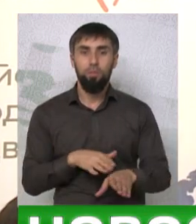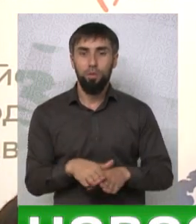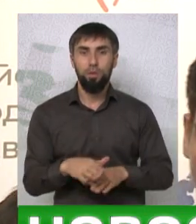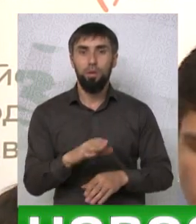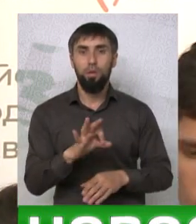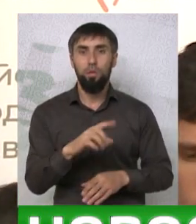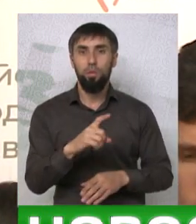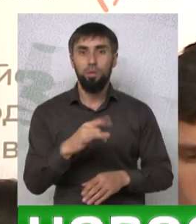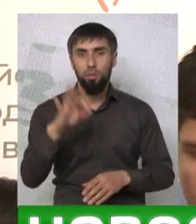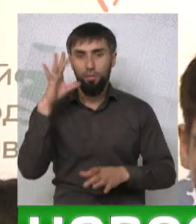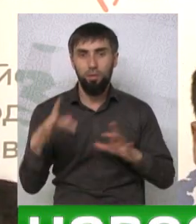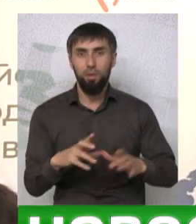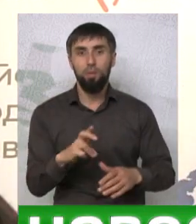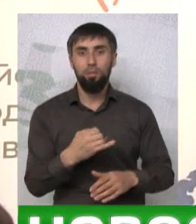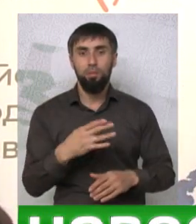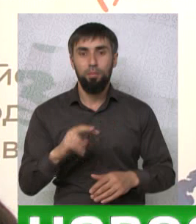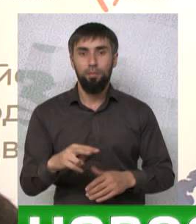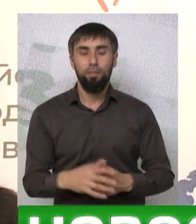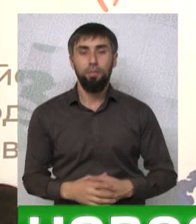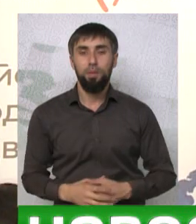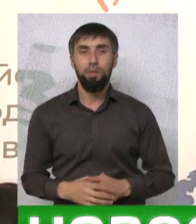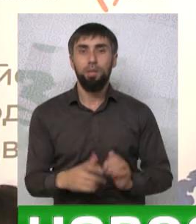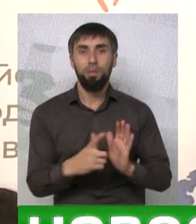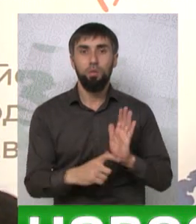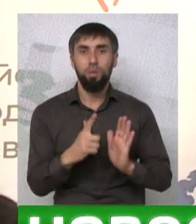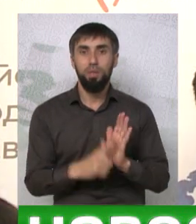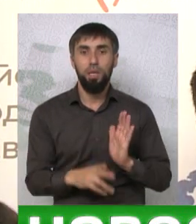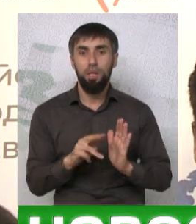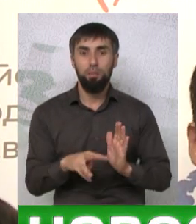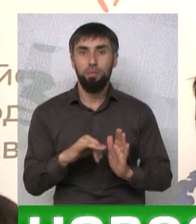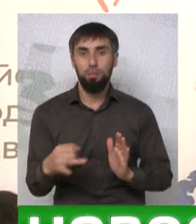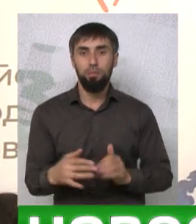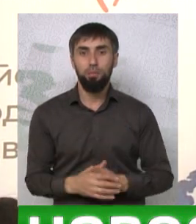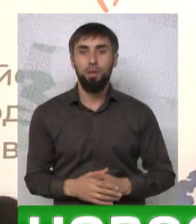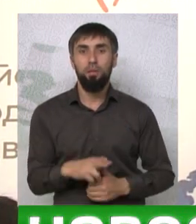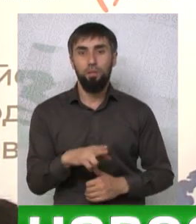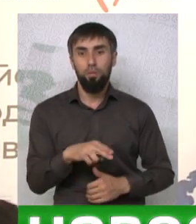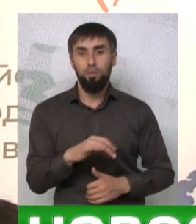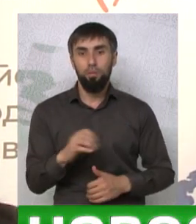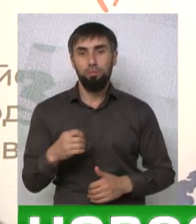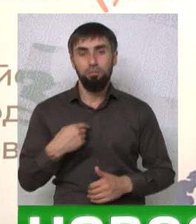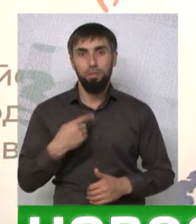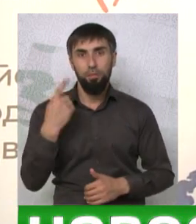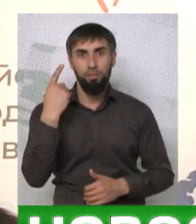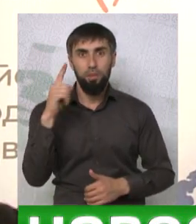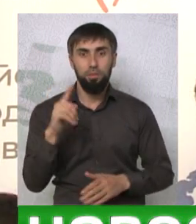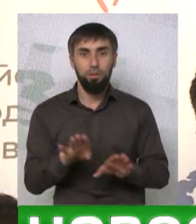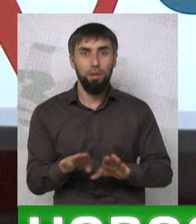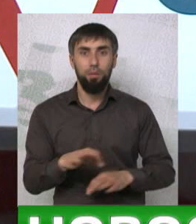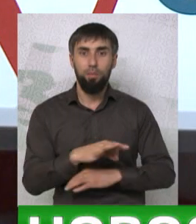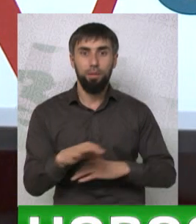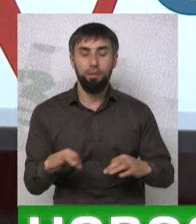озеро Байкал с юга на север по льду 770 километров. Ну и в процессе уже родилась идея вот этого